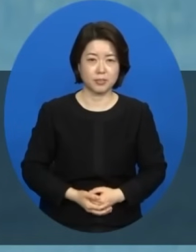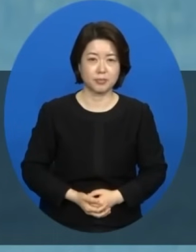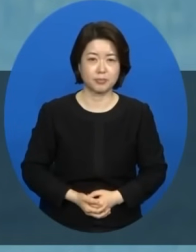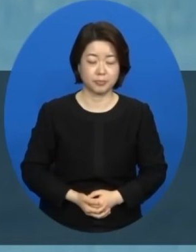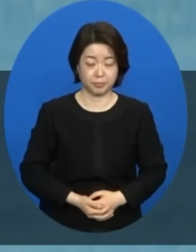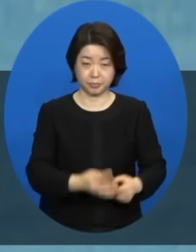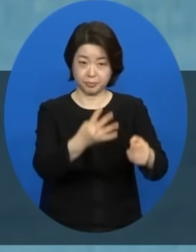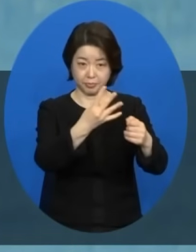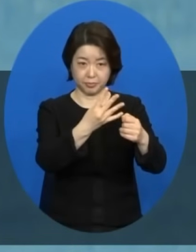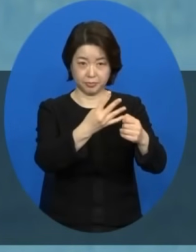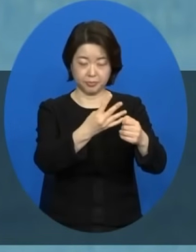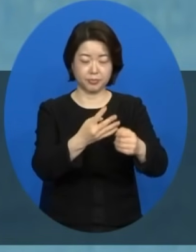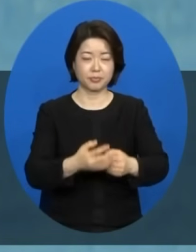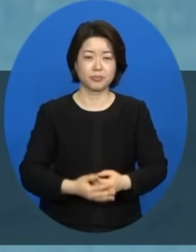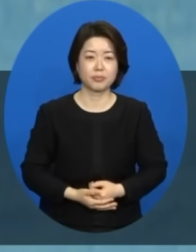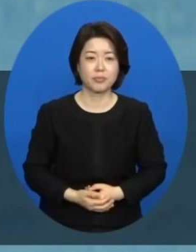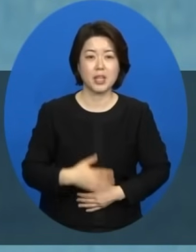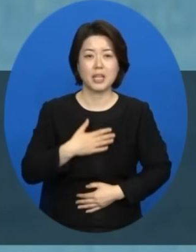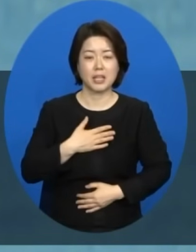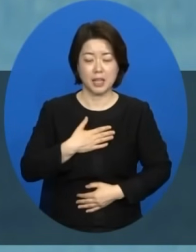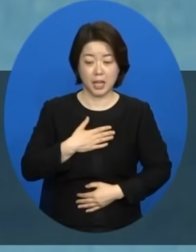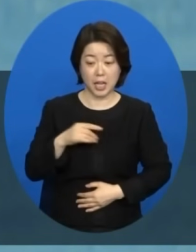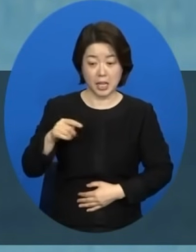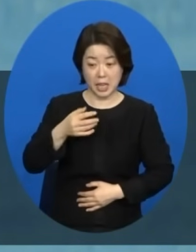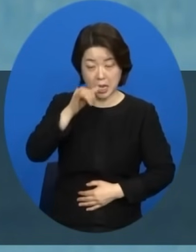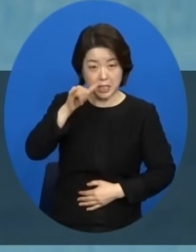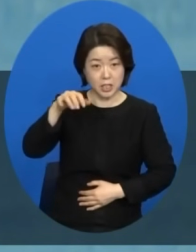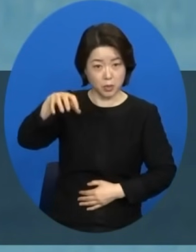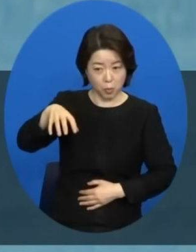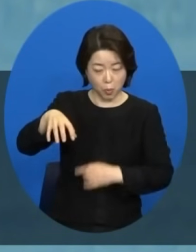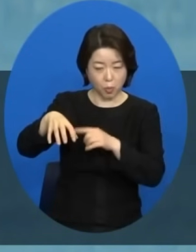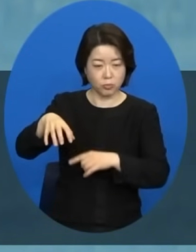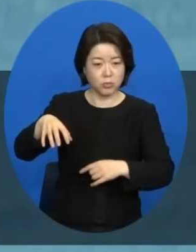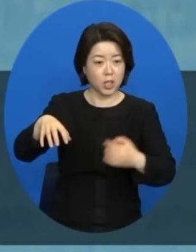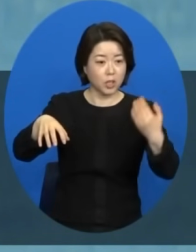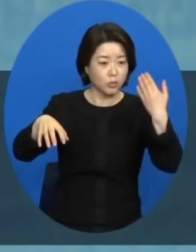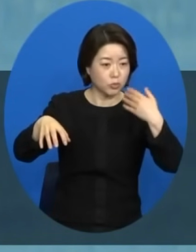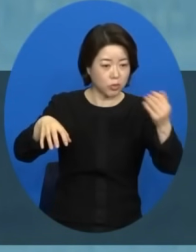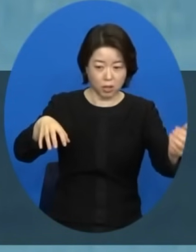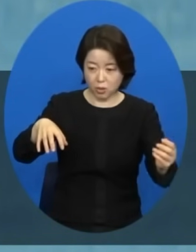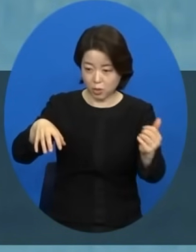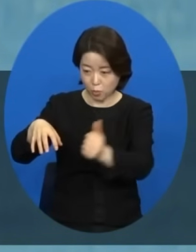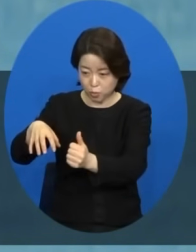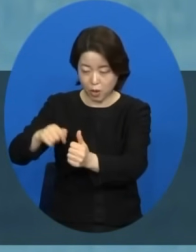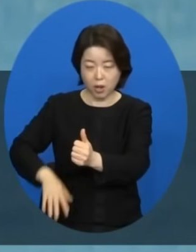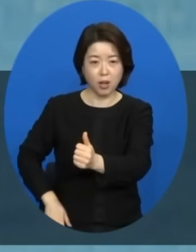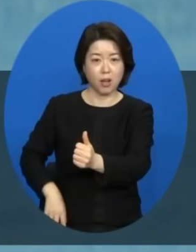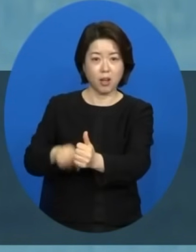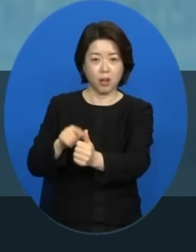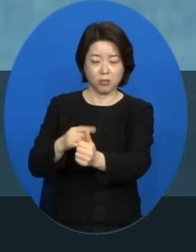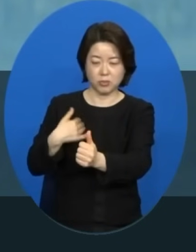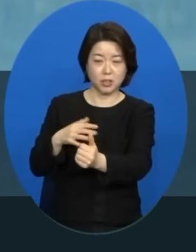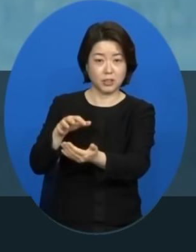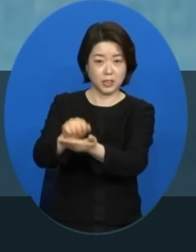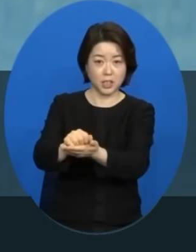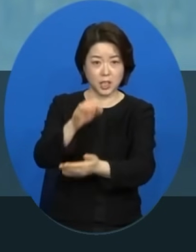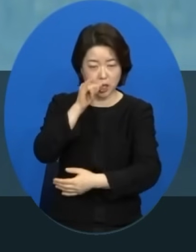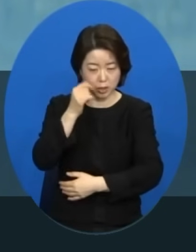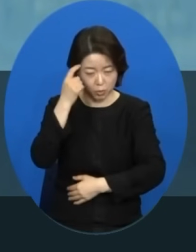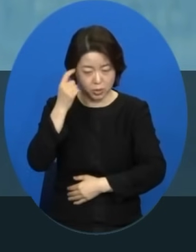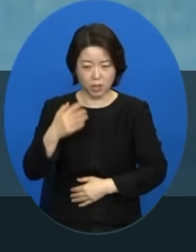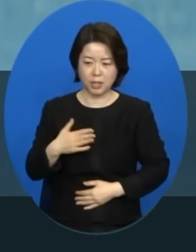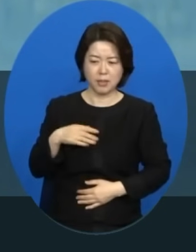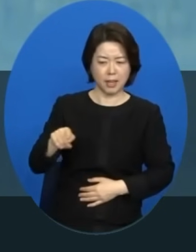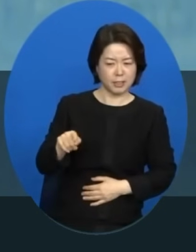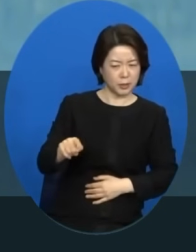네 번째, 나는 내가 있어야 할 자리에 다른 누군가가 자리를 차지하고 있다고 여긴 적이 있다. 내가 있어야 할